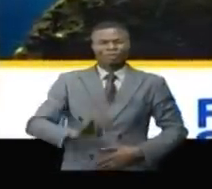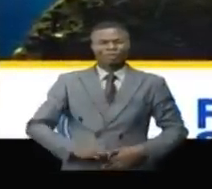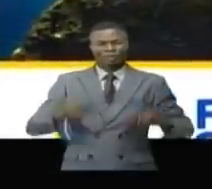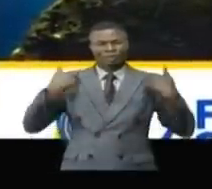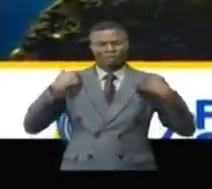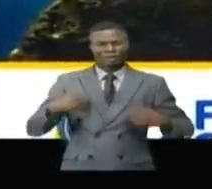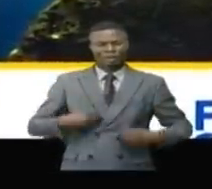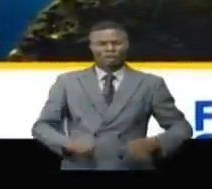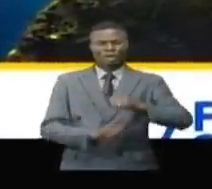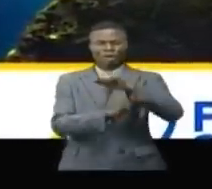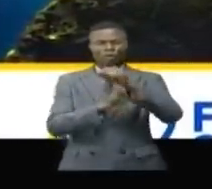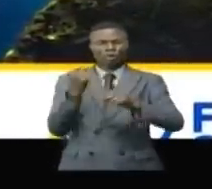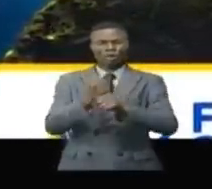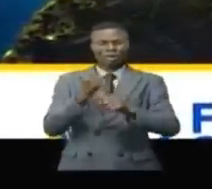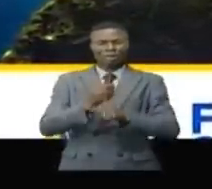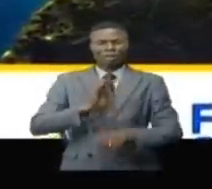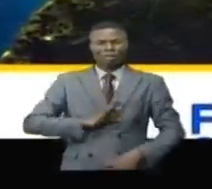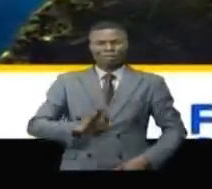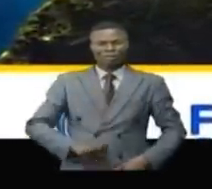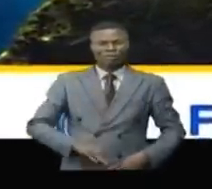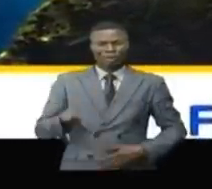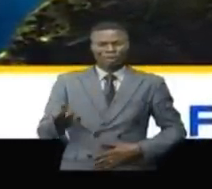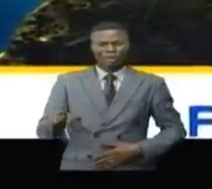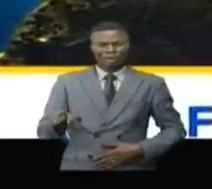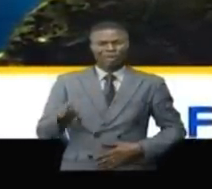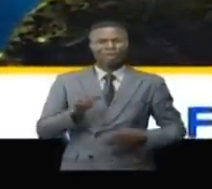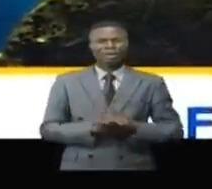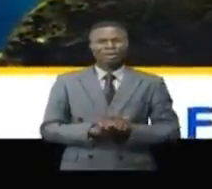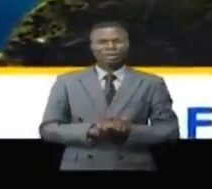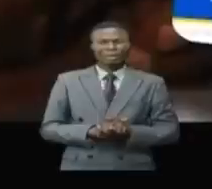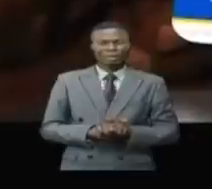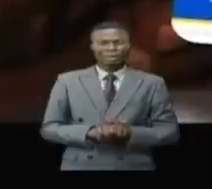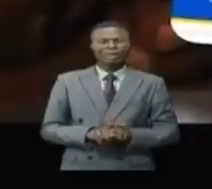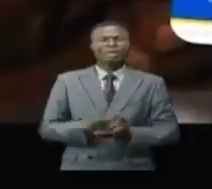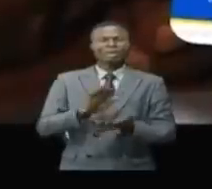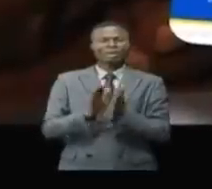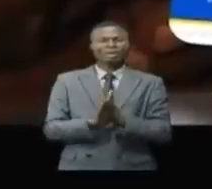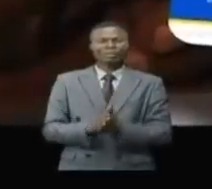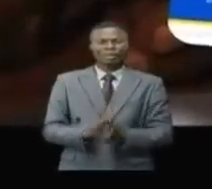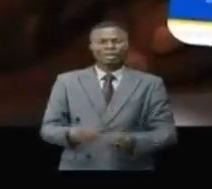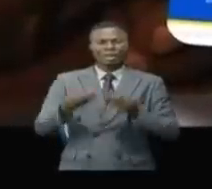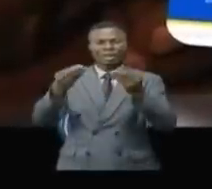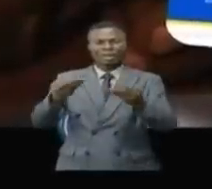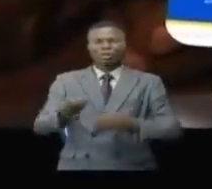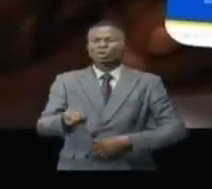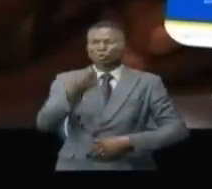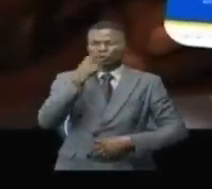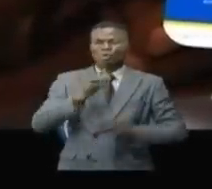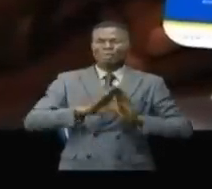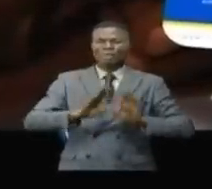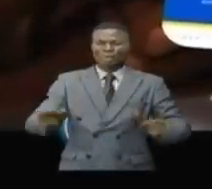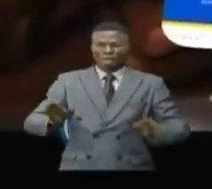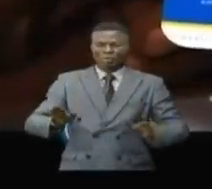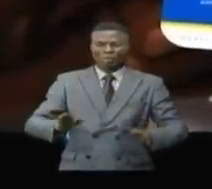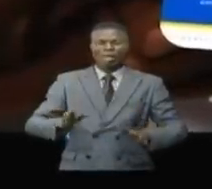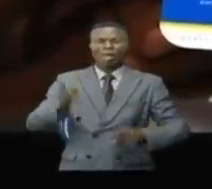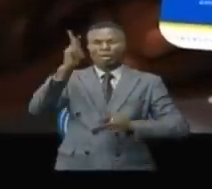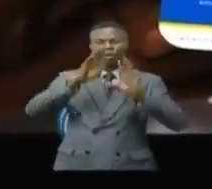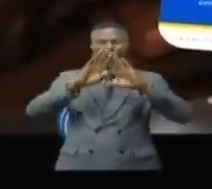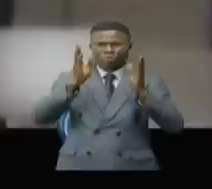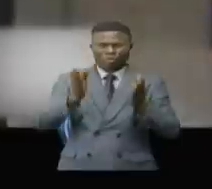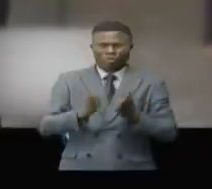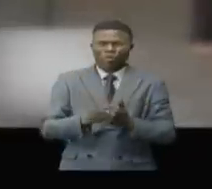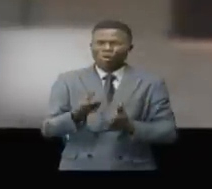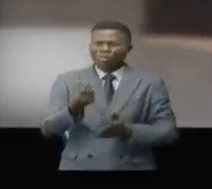les efforts du chef de l'État Félix Antoine Tshisekedi Tshilombo afin d'offrir les soins de qualité à la population à moindre coût,